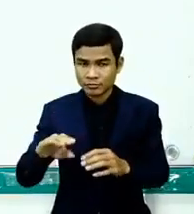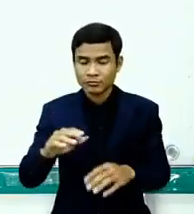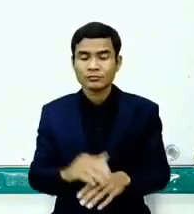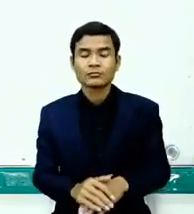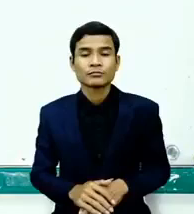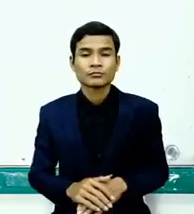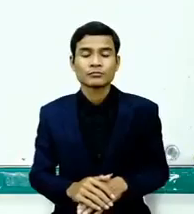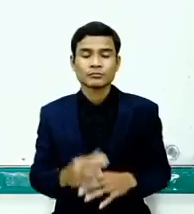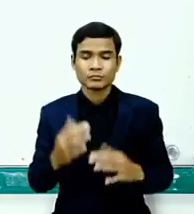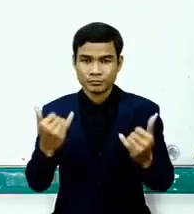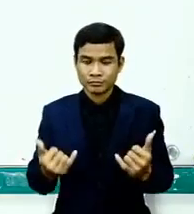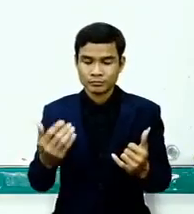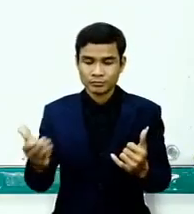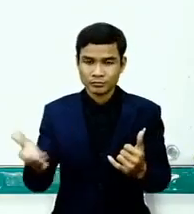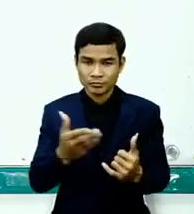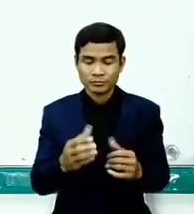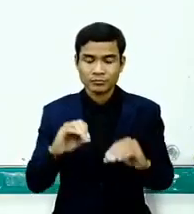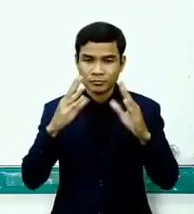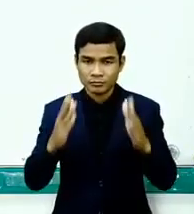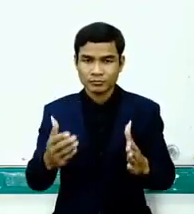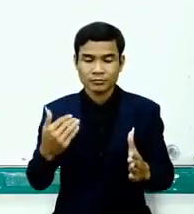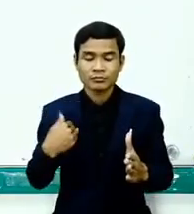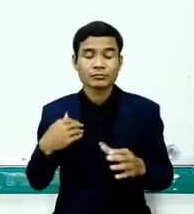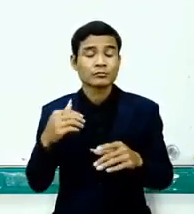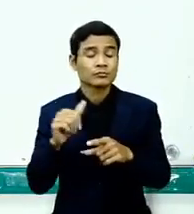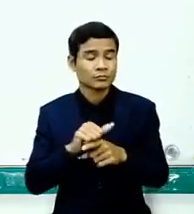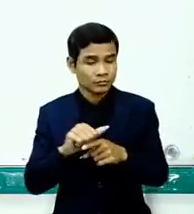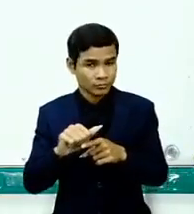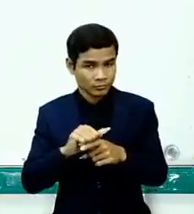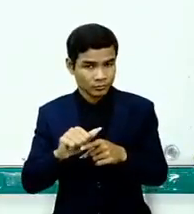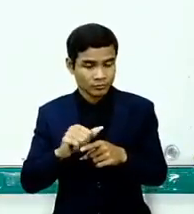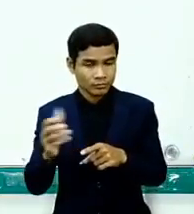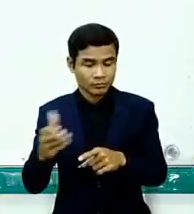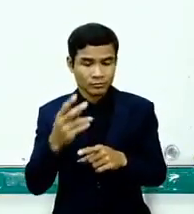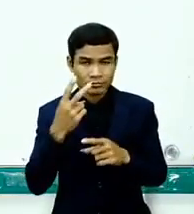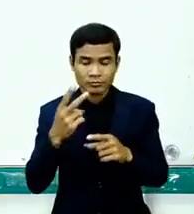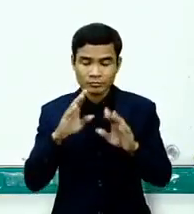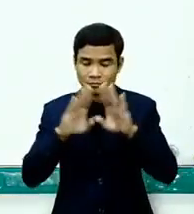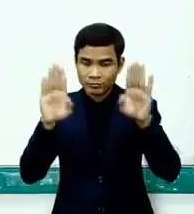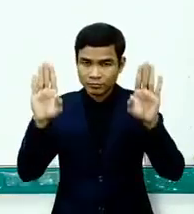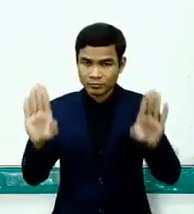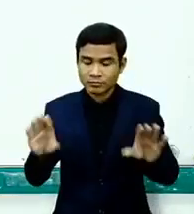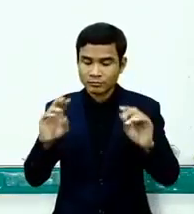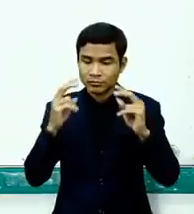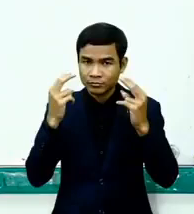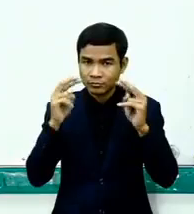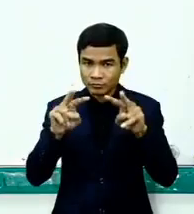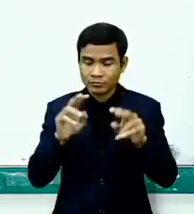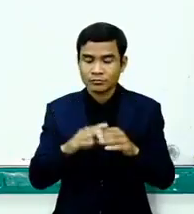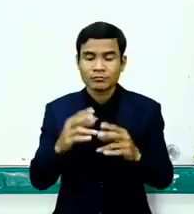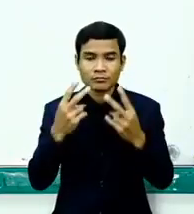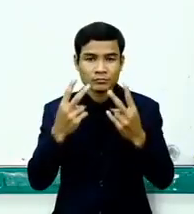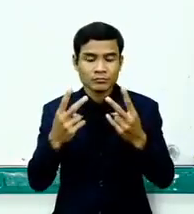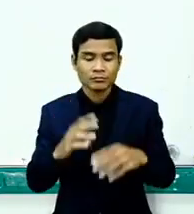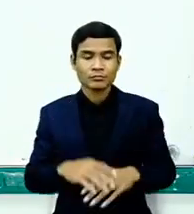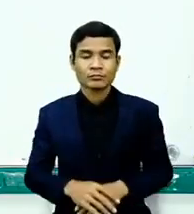ចាតោះឥឡូវកូនកូនត្រៀមអ្នកគ្រូមានចាមើលមកក្តារខៀនទាំងអស់គ្នាណាកូនណាចា